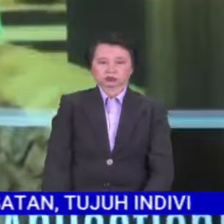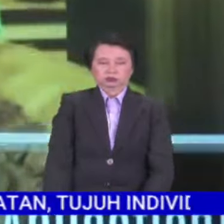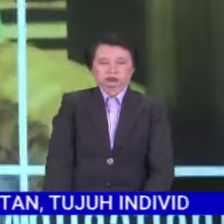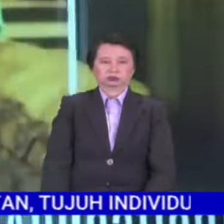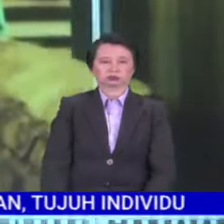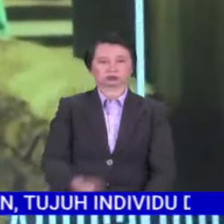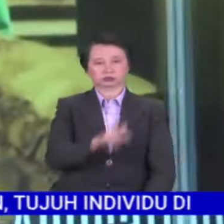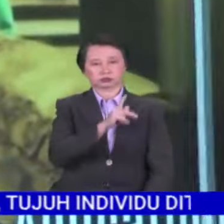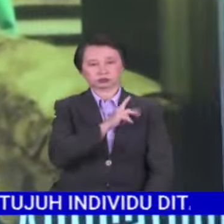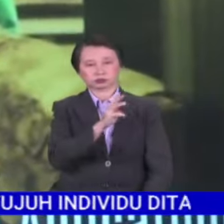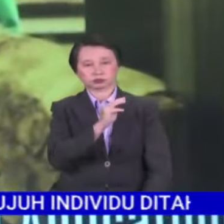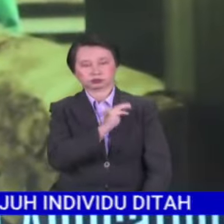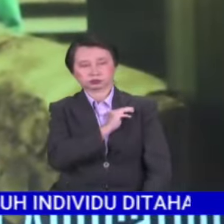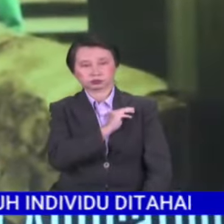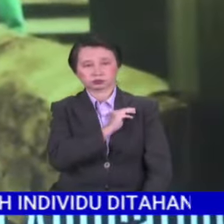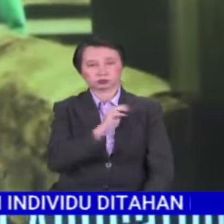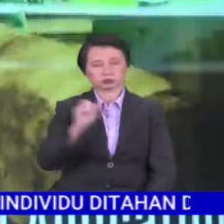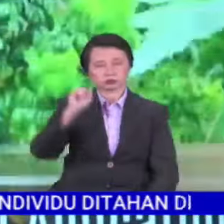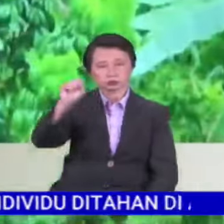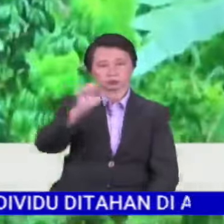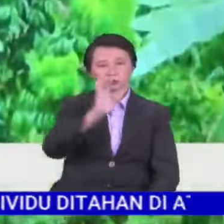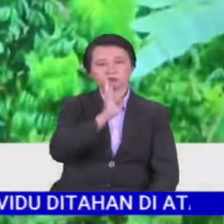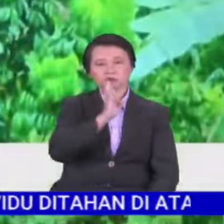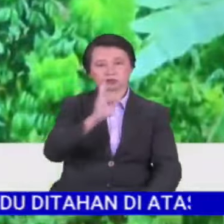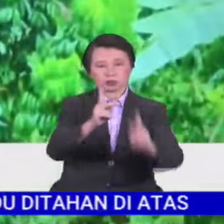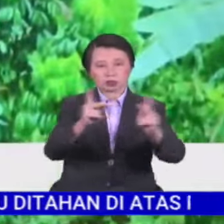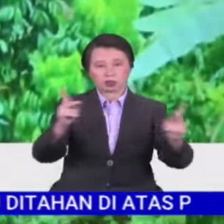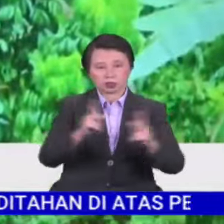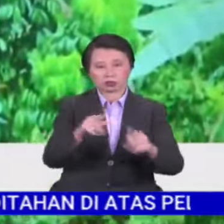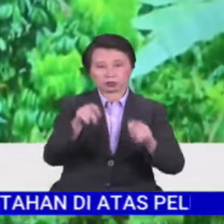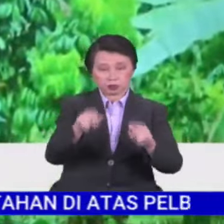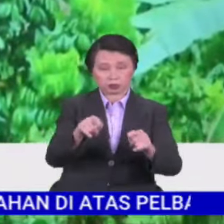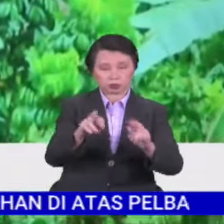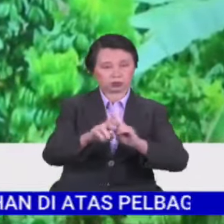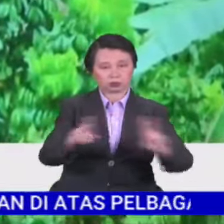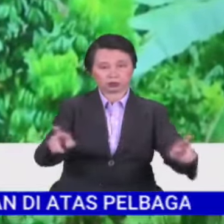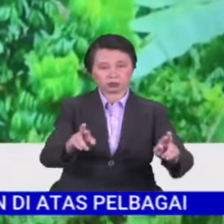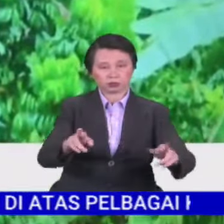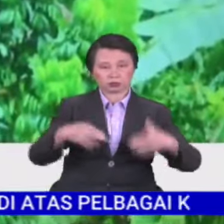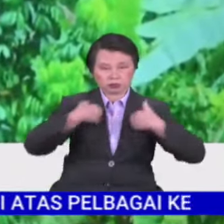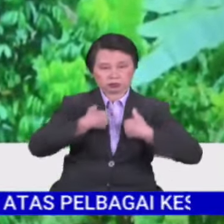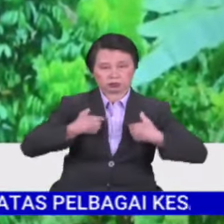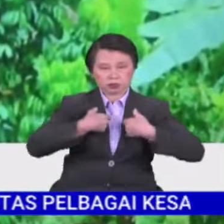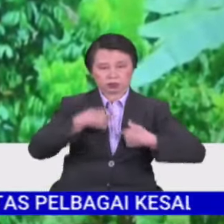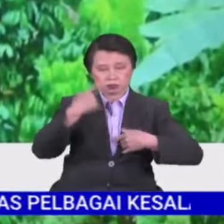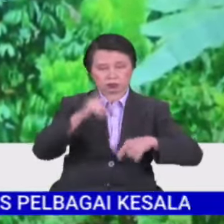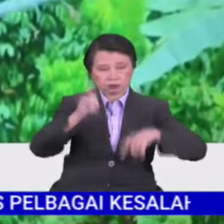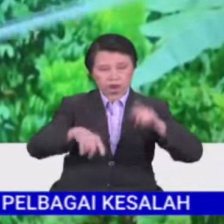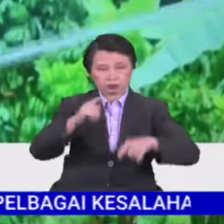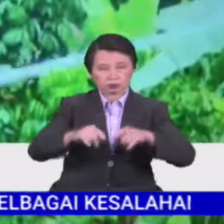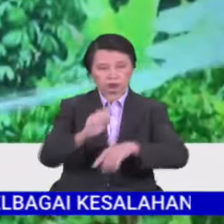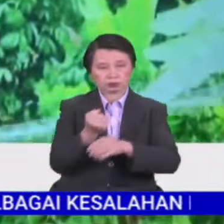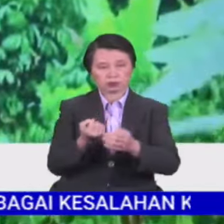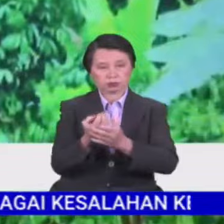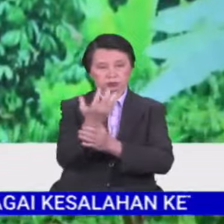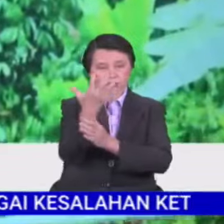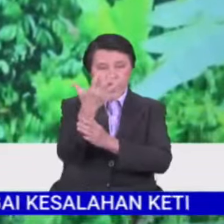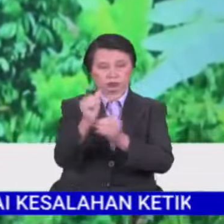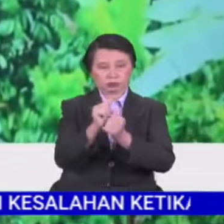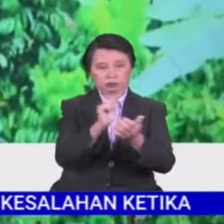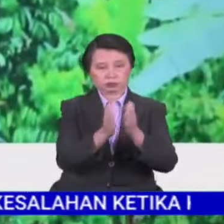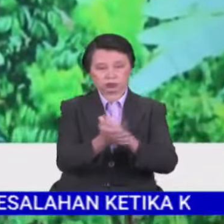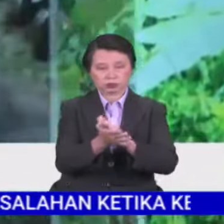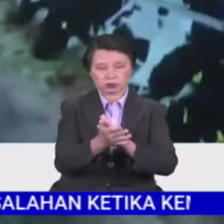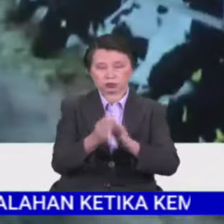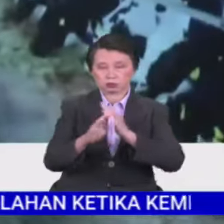Ketua Menteri Datuk Seri Panglima Haji Jinor berkata kawasan tersebut menyediakan habitat untuk pelbagai spesies. Selain menjadi zon penampan